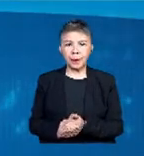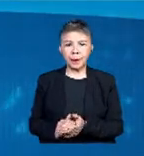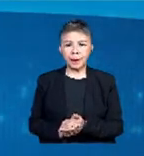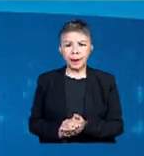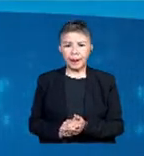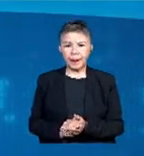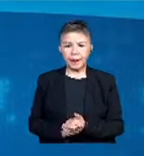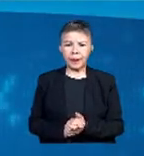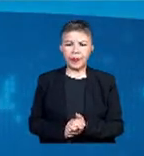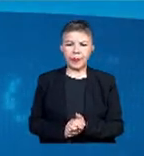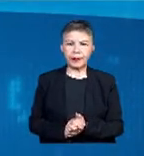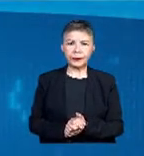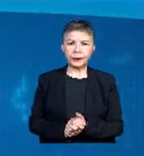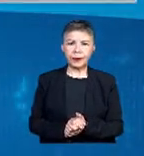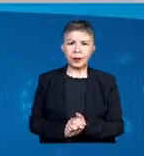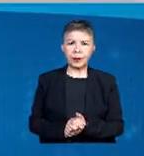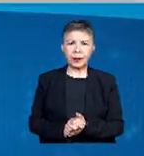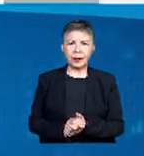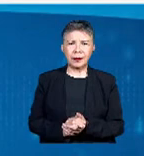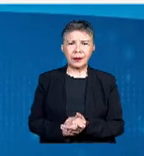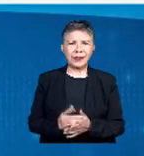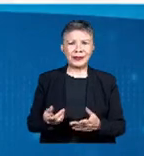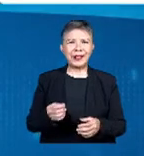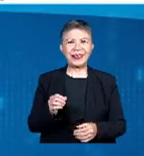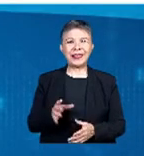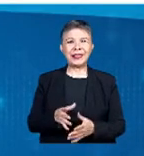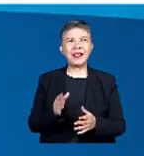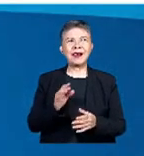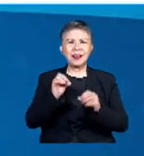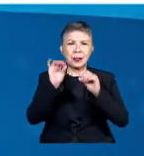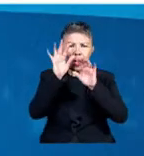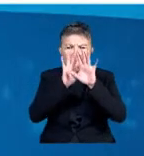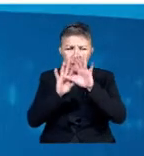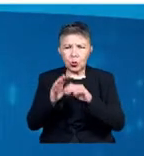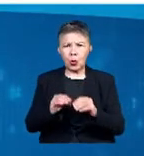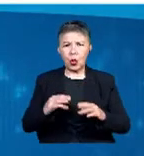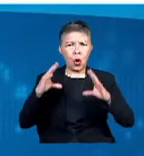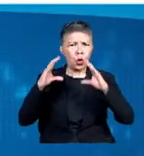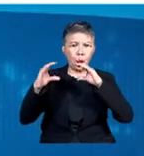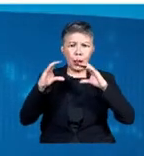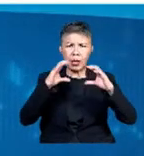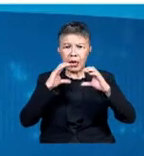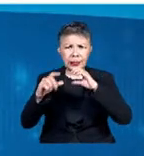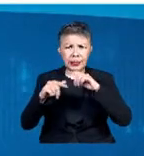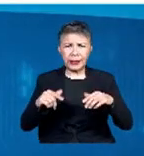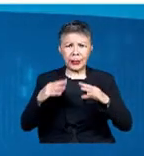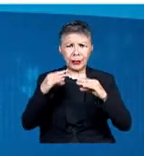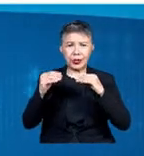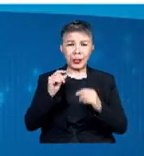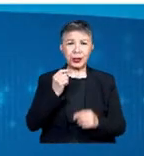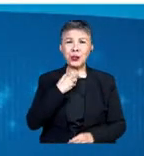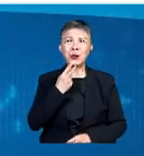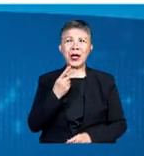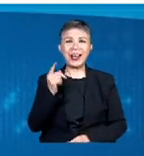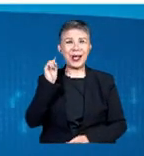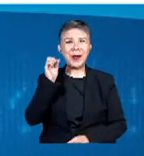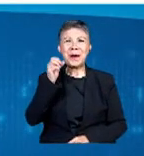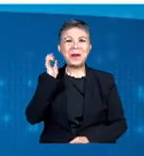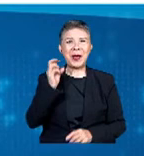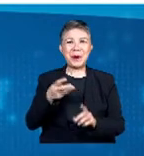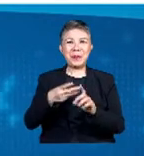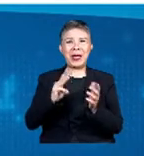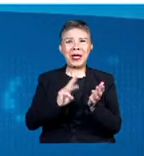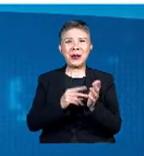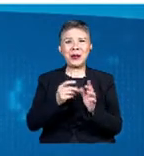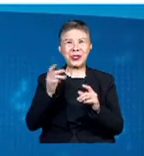Iya. Baik, sebetulnya kurang jelas Pak lama-kelamaan komunikasi dan juga suara dari Pak Benhur,